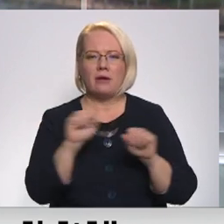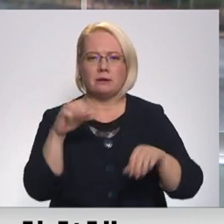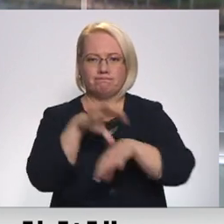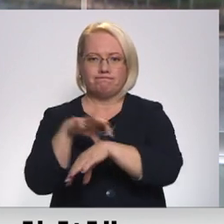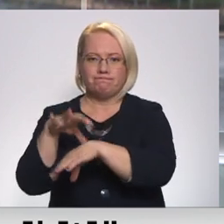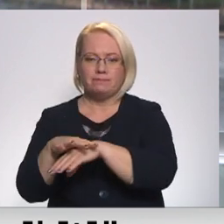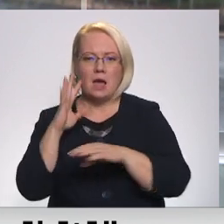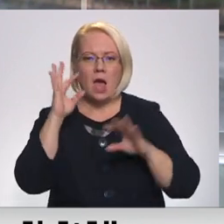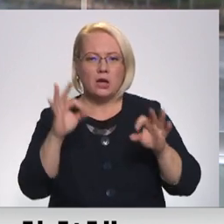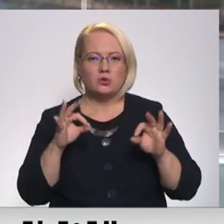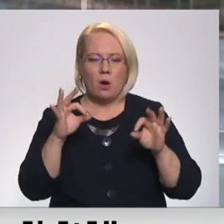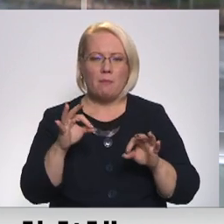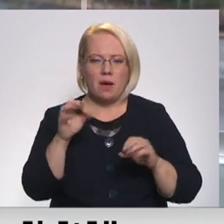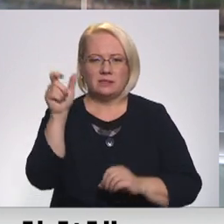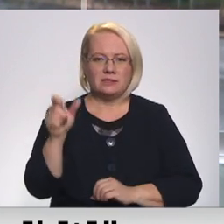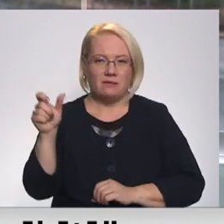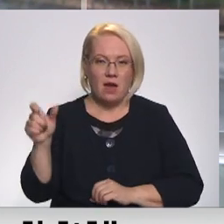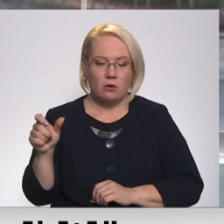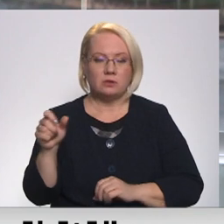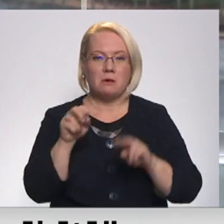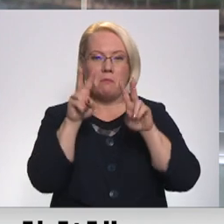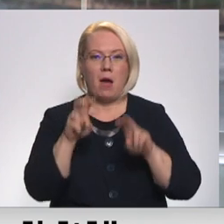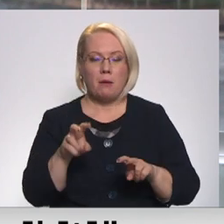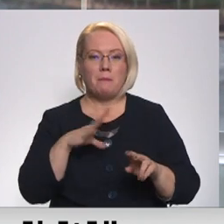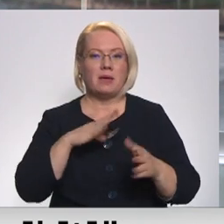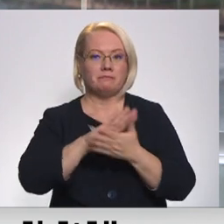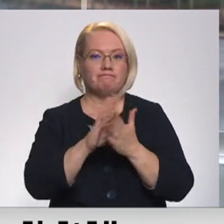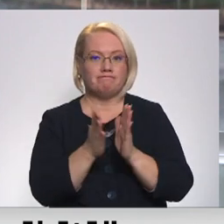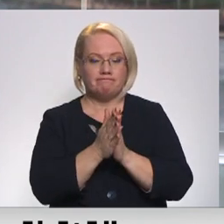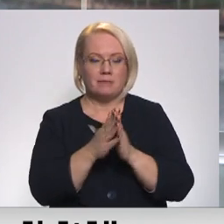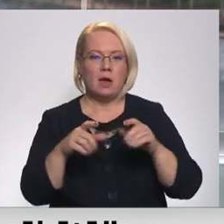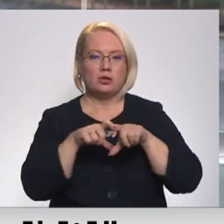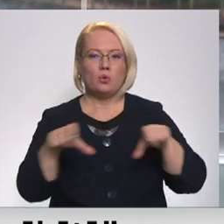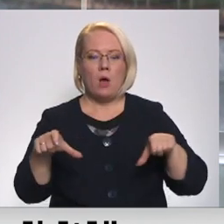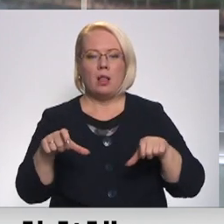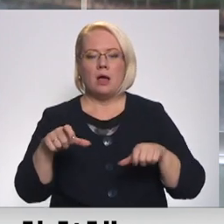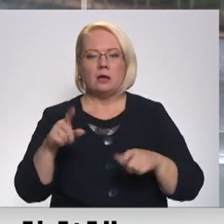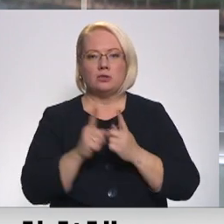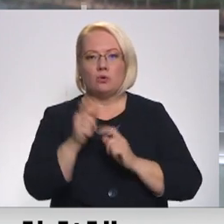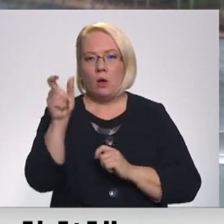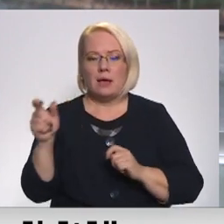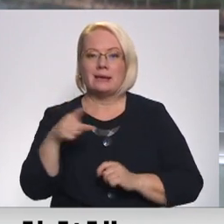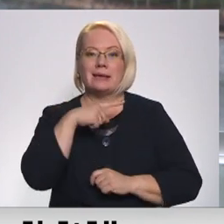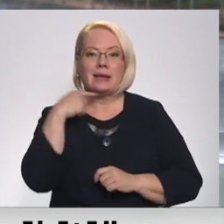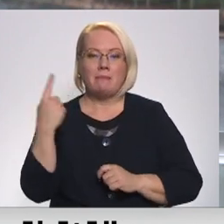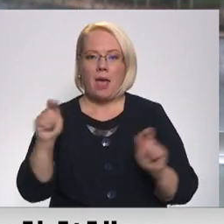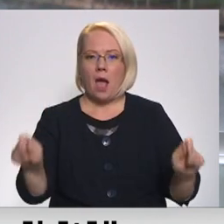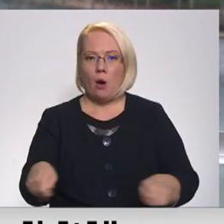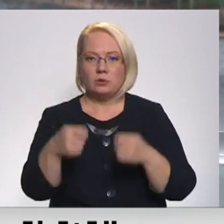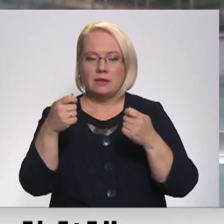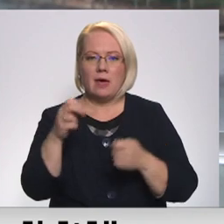aizdomās turamās personas skolēnu vidū. Pārbauda bijusi saskaņota ar mācību iestādes pedagogiem, kas šādi vēlējās